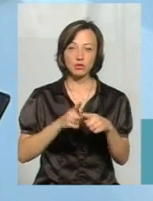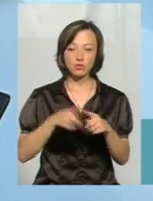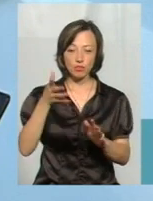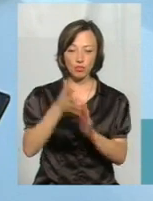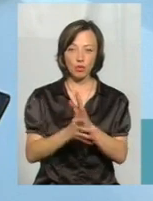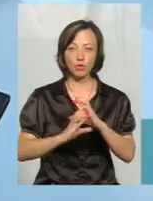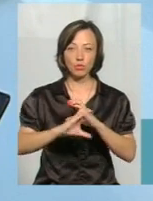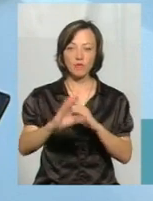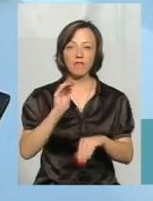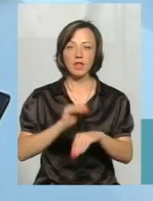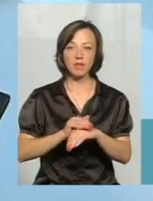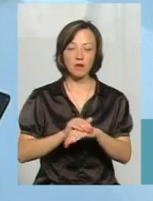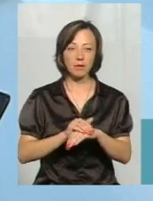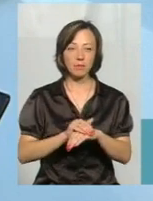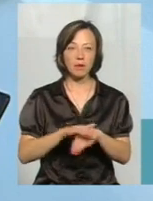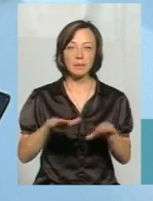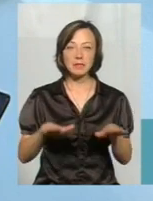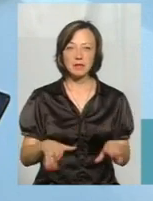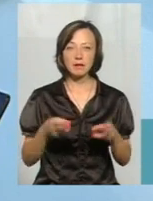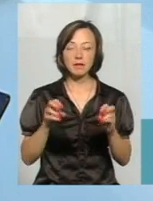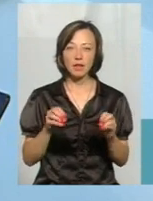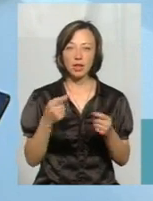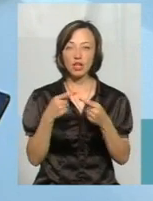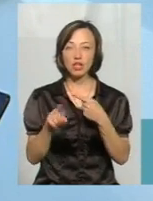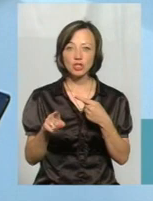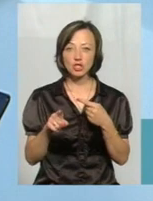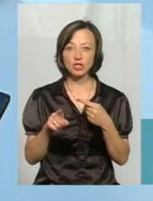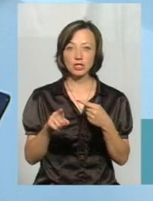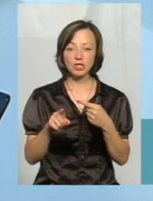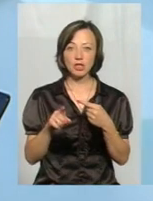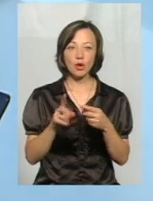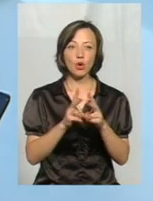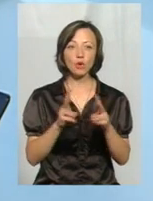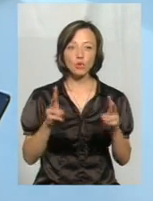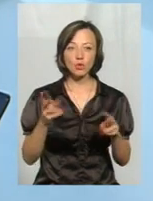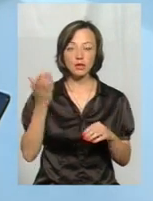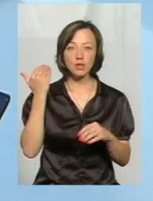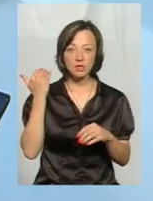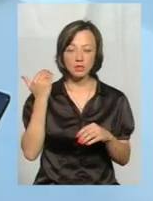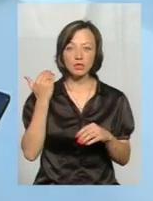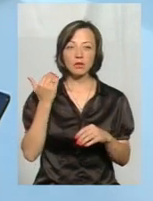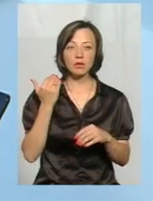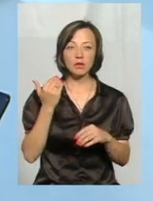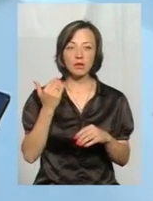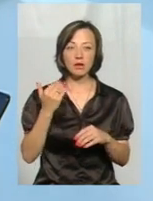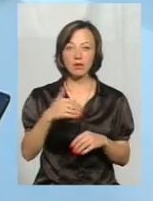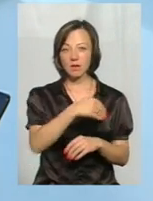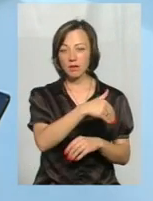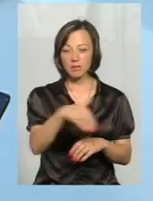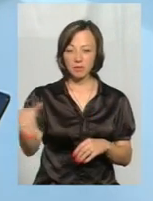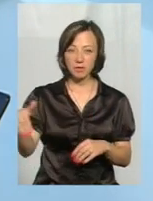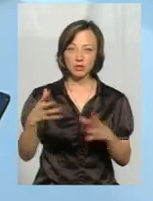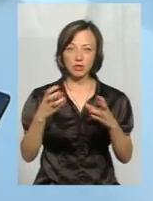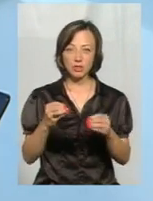ми виявляємо місця, де проходять інші мережі. Тобто хтось в свій час проложив поперек цього